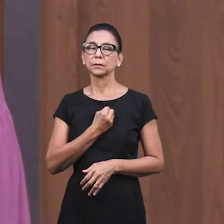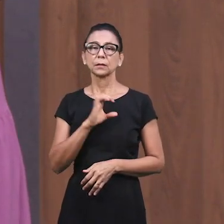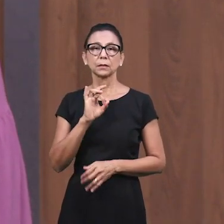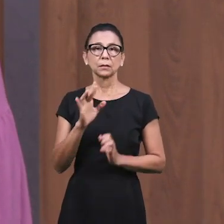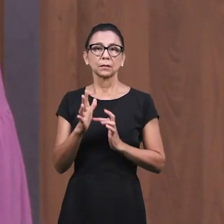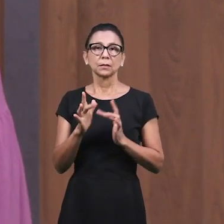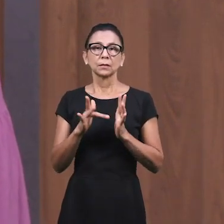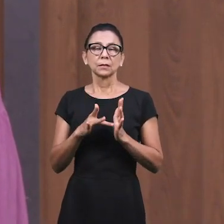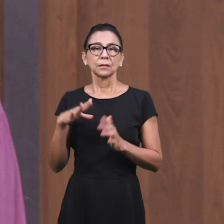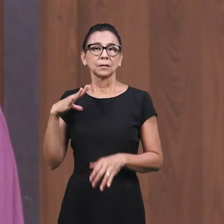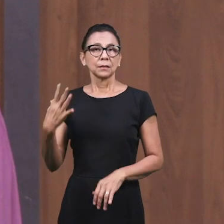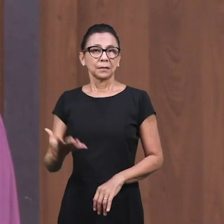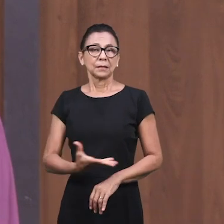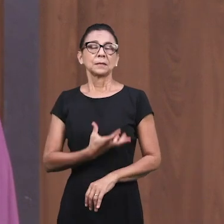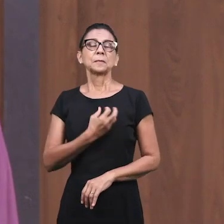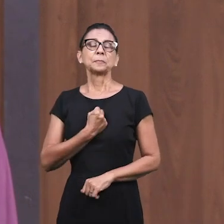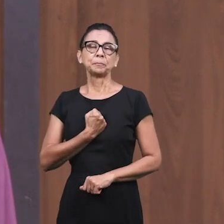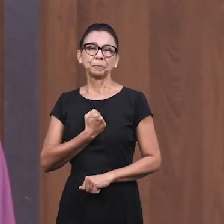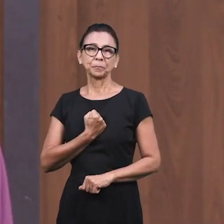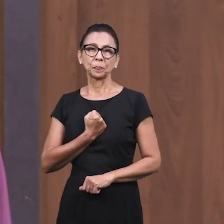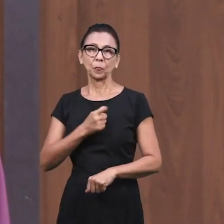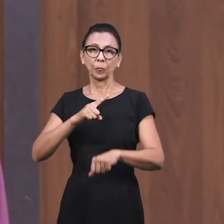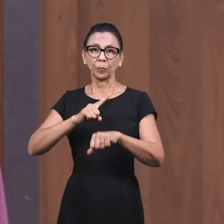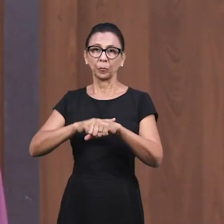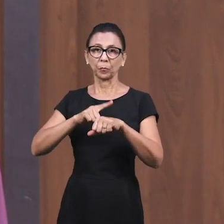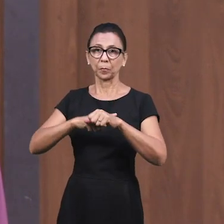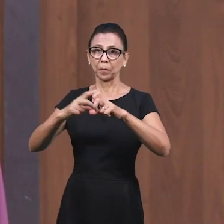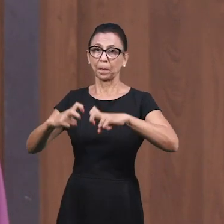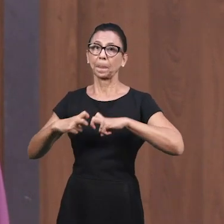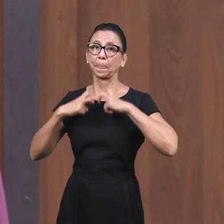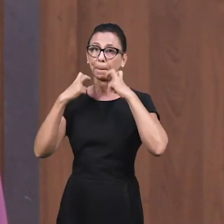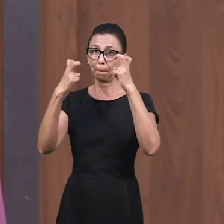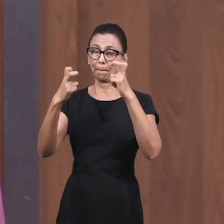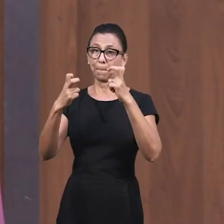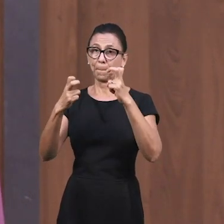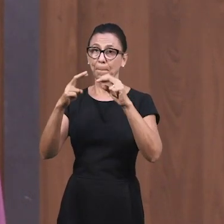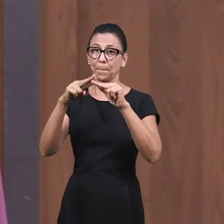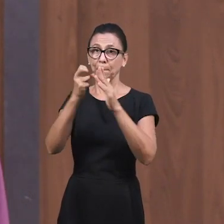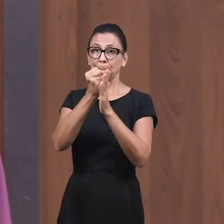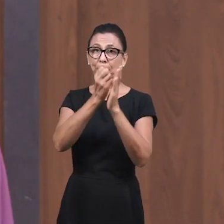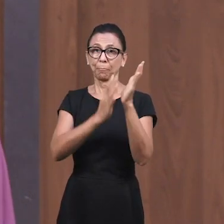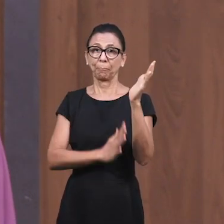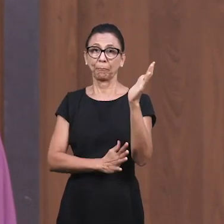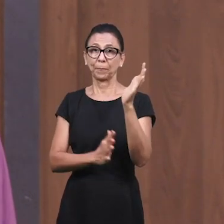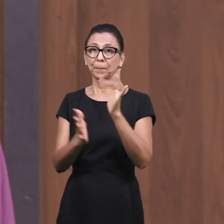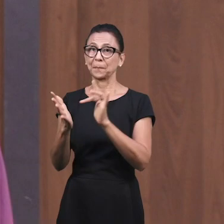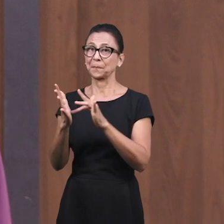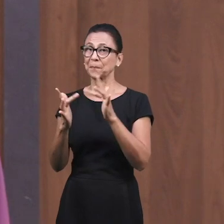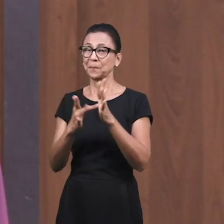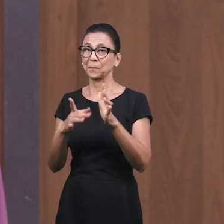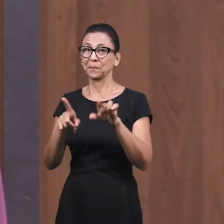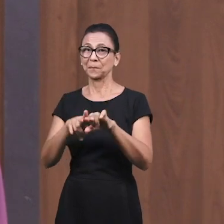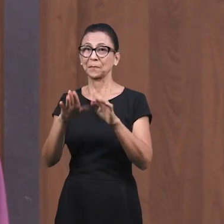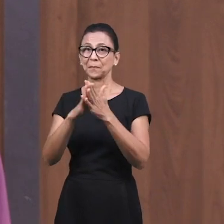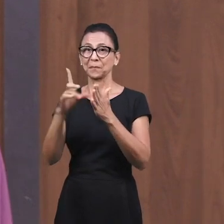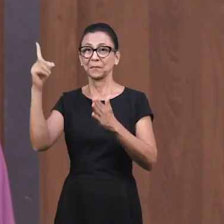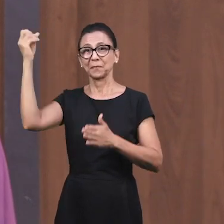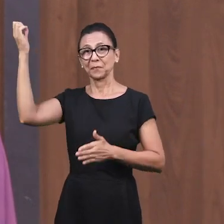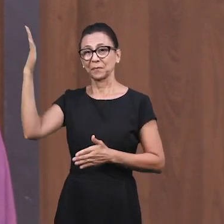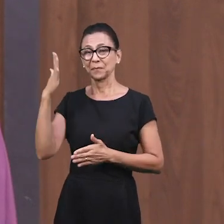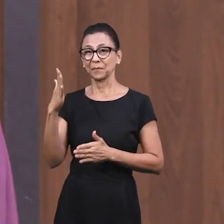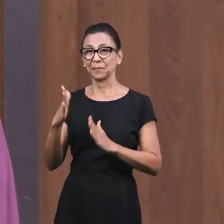sauver. Par le moyen par le sang de Jésus, par la parole révélée, l'Église, elle est